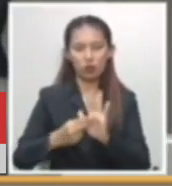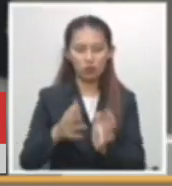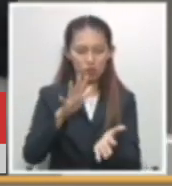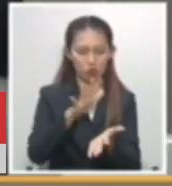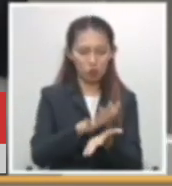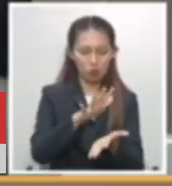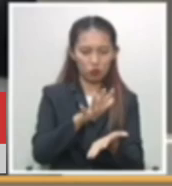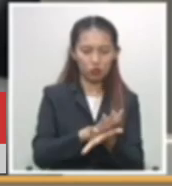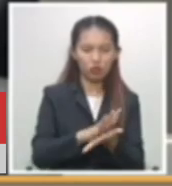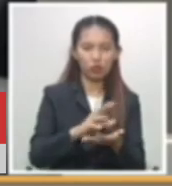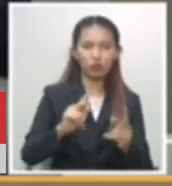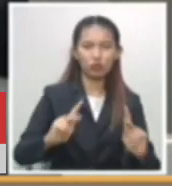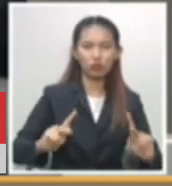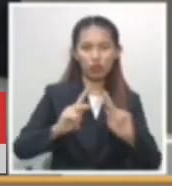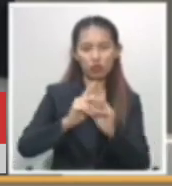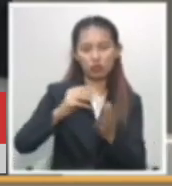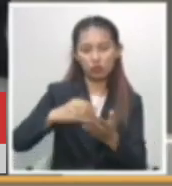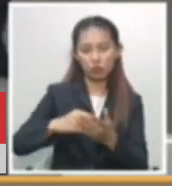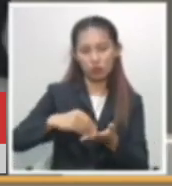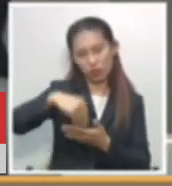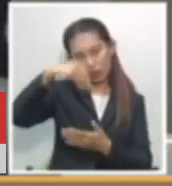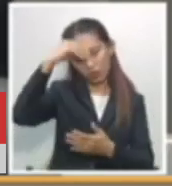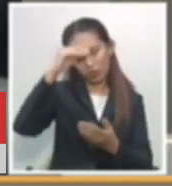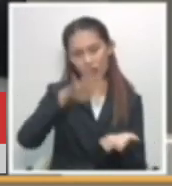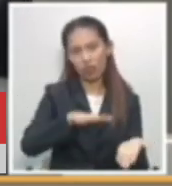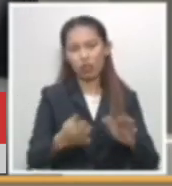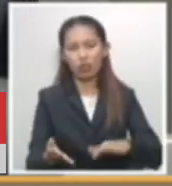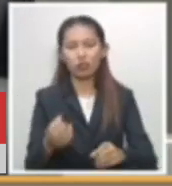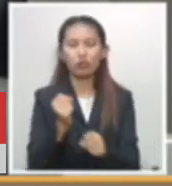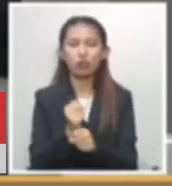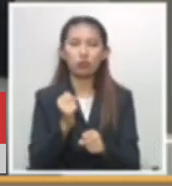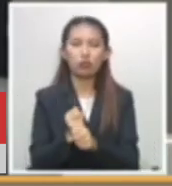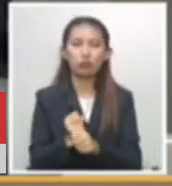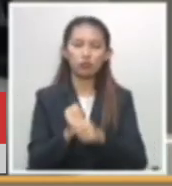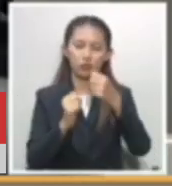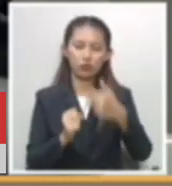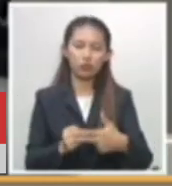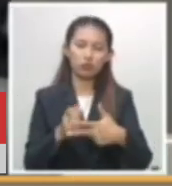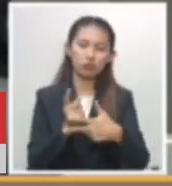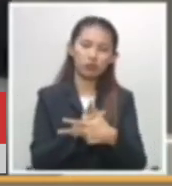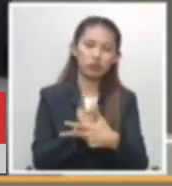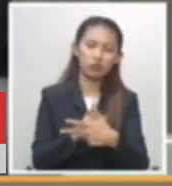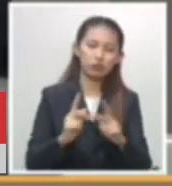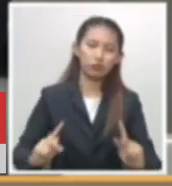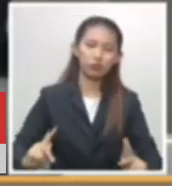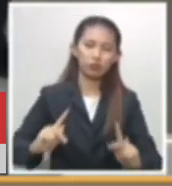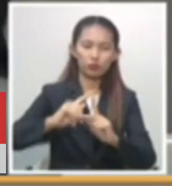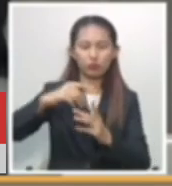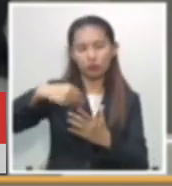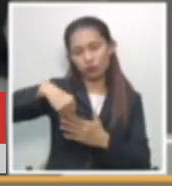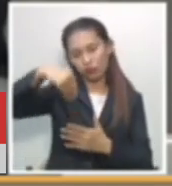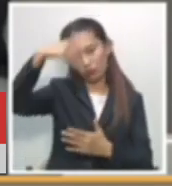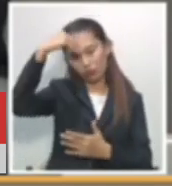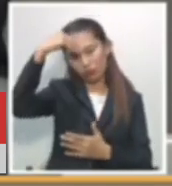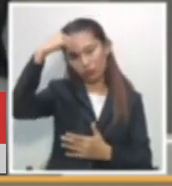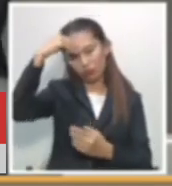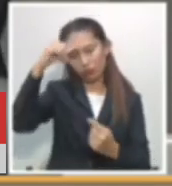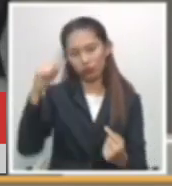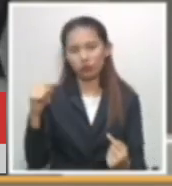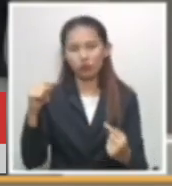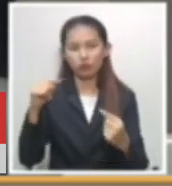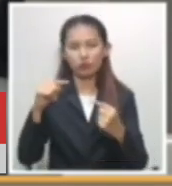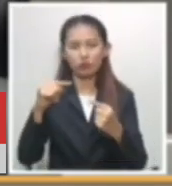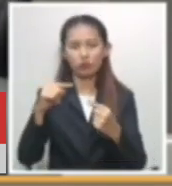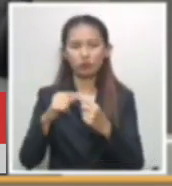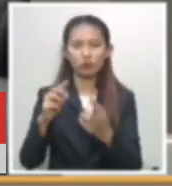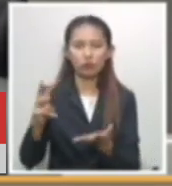กษาธิการใน 2-3 เรื่องต่อไปนี้กระทรวงศึกษาธิการและอุดมศึกษาวิทยาศ